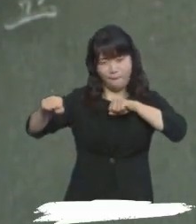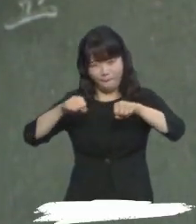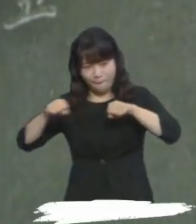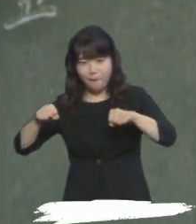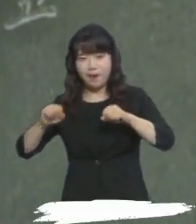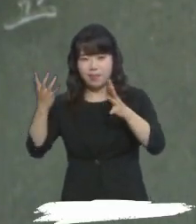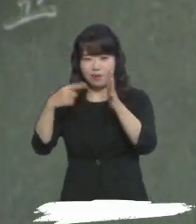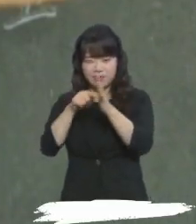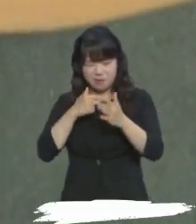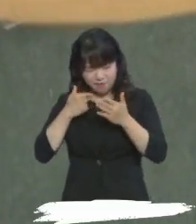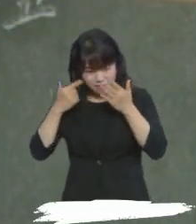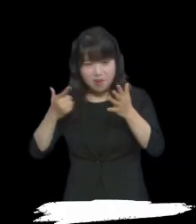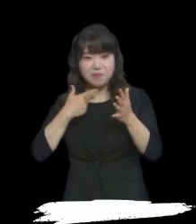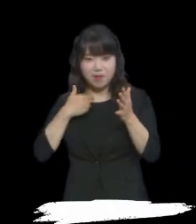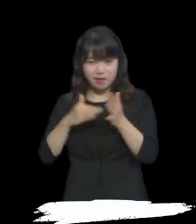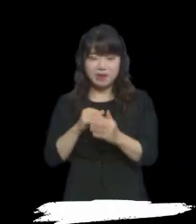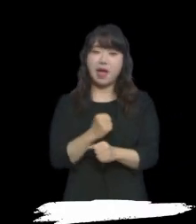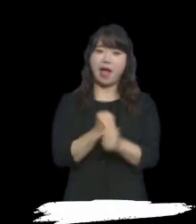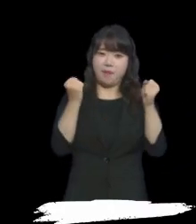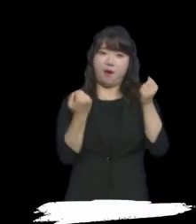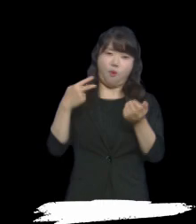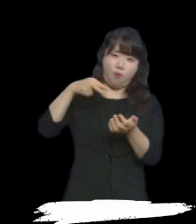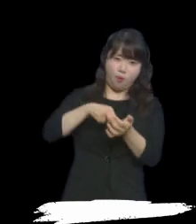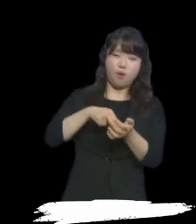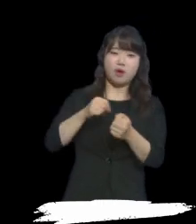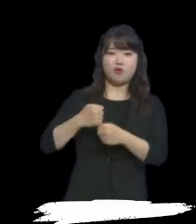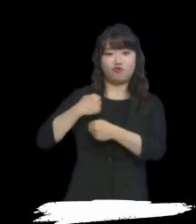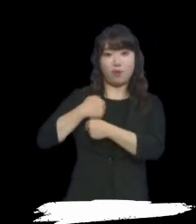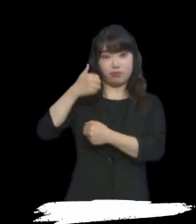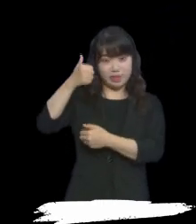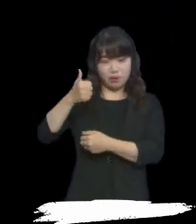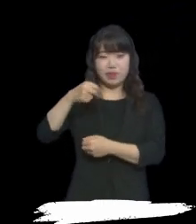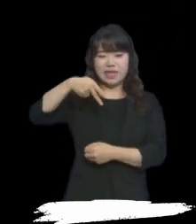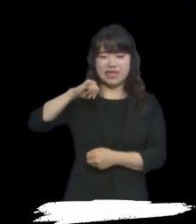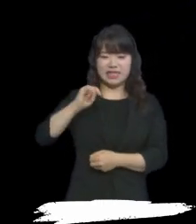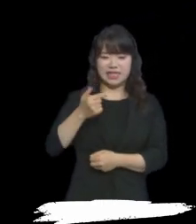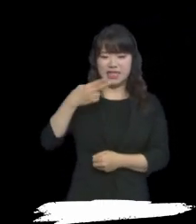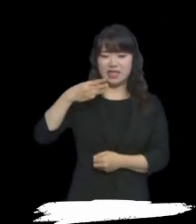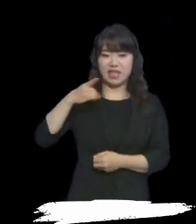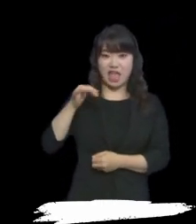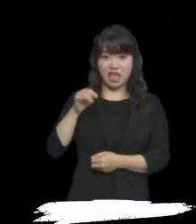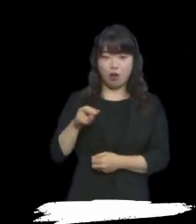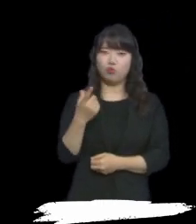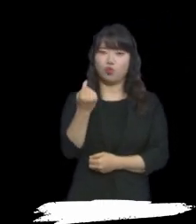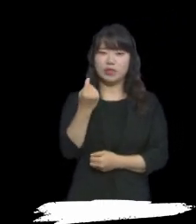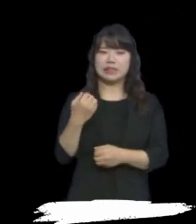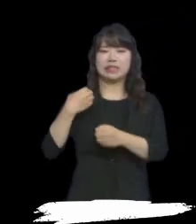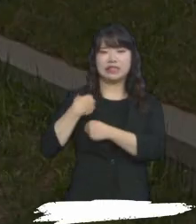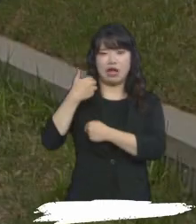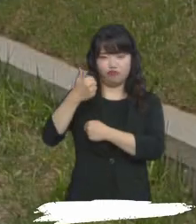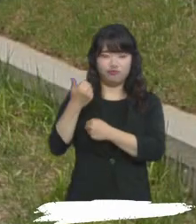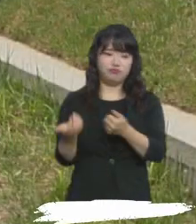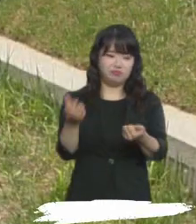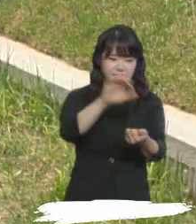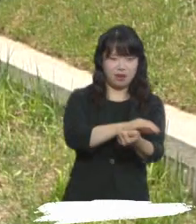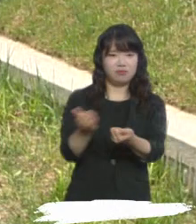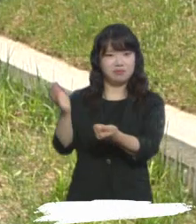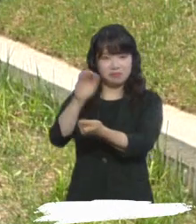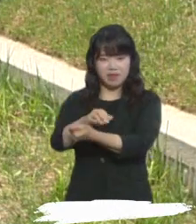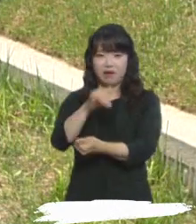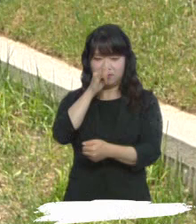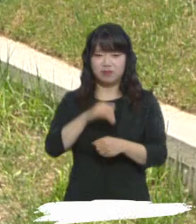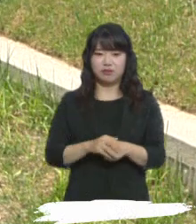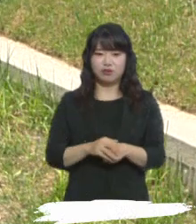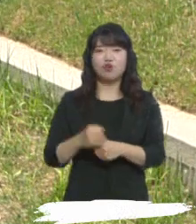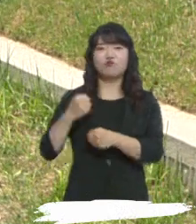간성이었다. 해방 대한민국의 국방부 장관 신태영 역시 같은 장군묘역에 잠들었습니다.